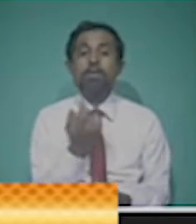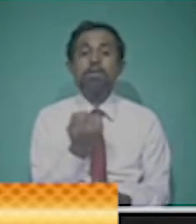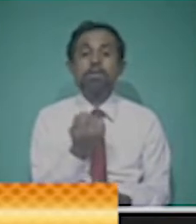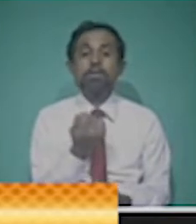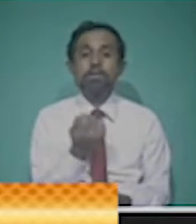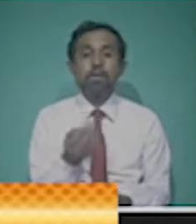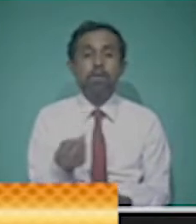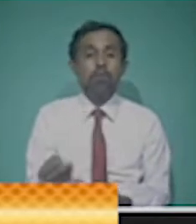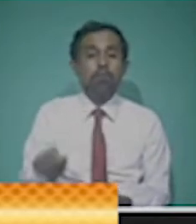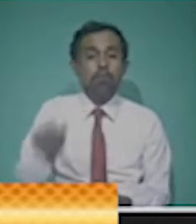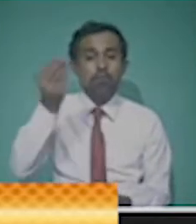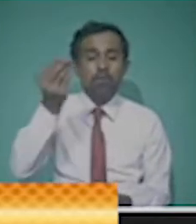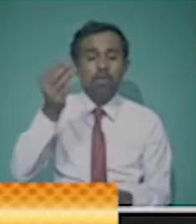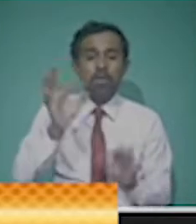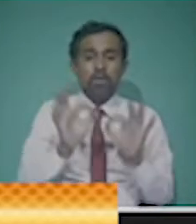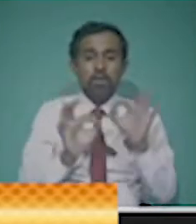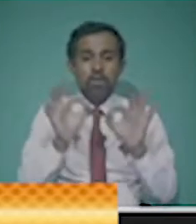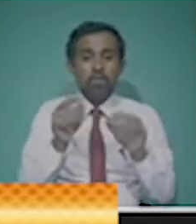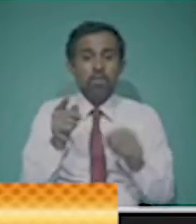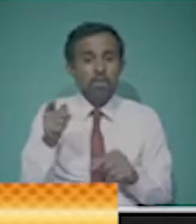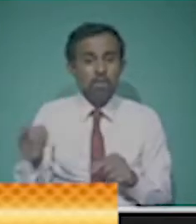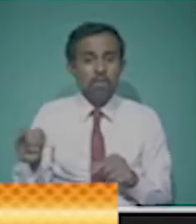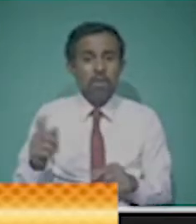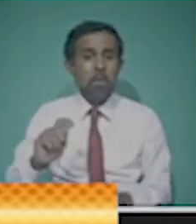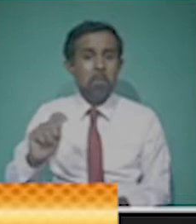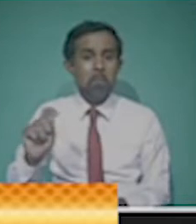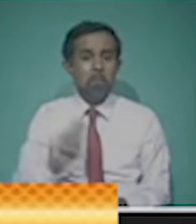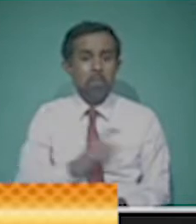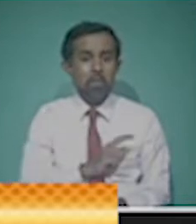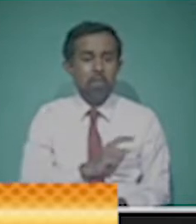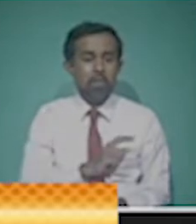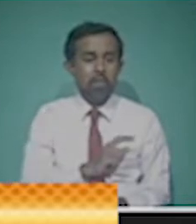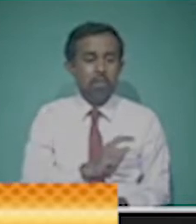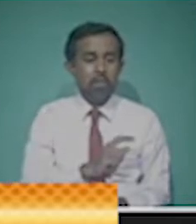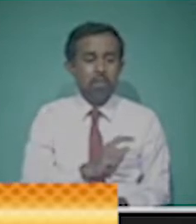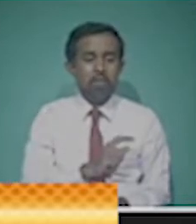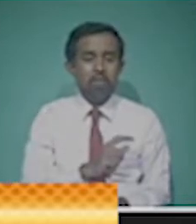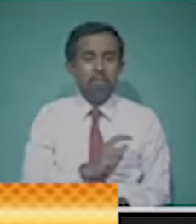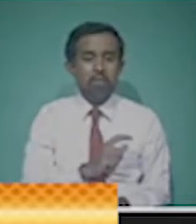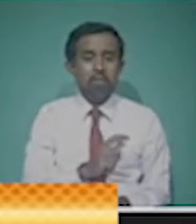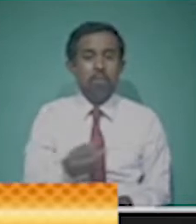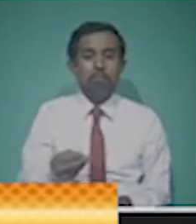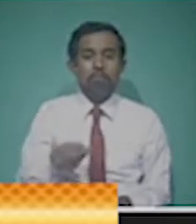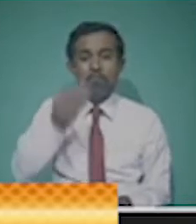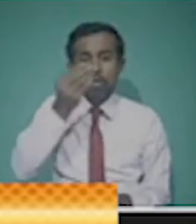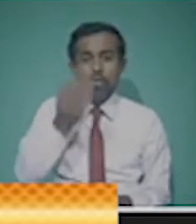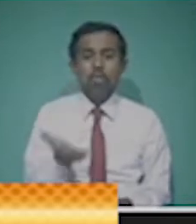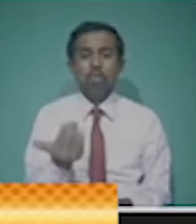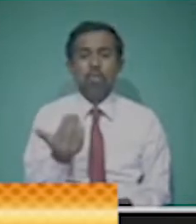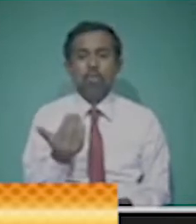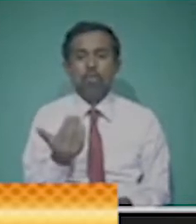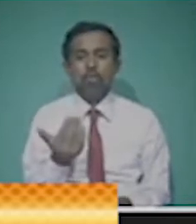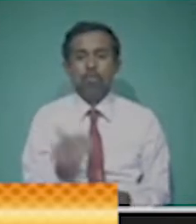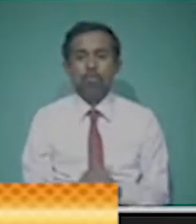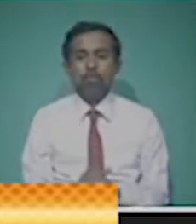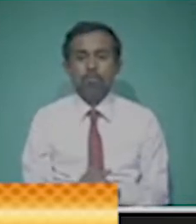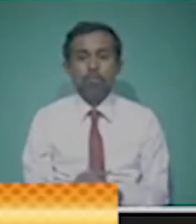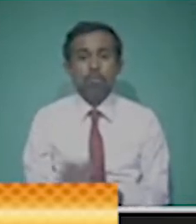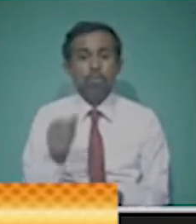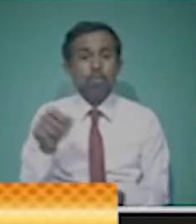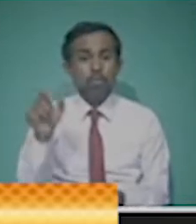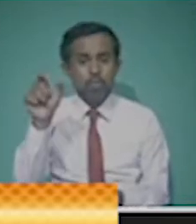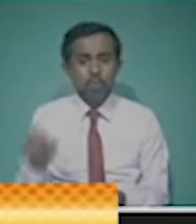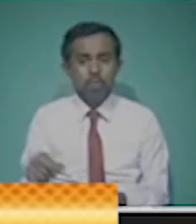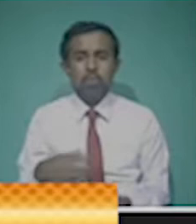Adal mula mtaan, arahal edin okilukan da percenya kelke, orang la bawa de. Or tiru yang agal petik kodi kembali menikuri kulo dode. Melum, adu matra